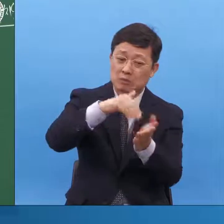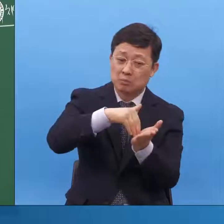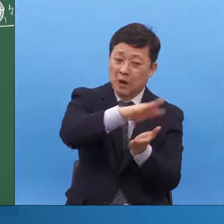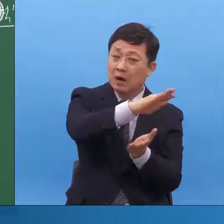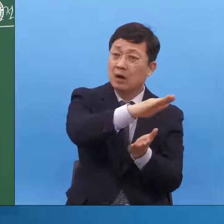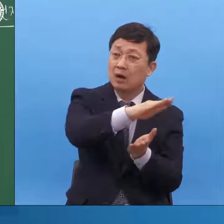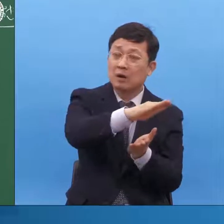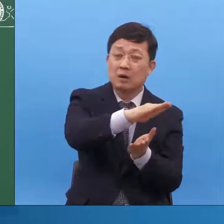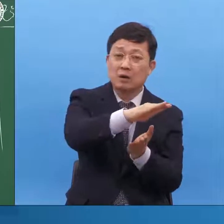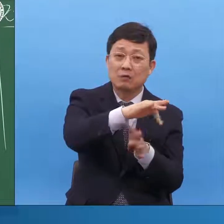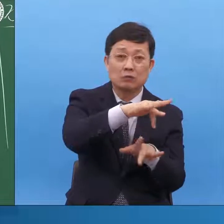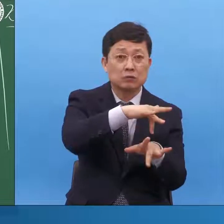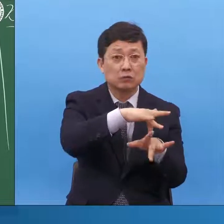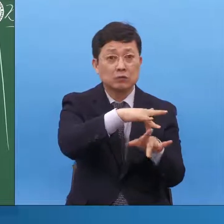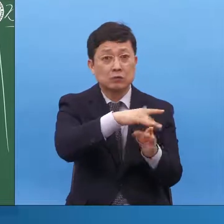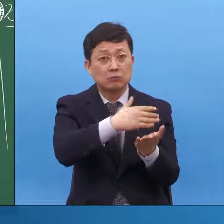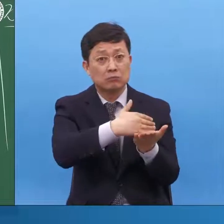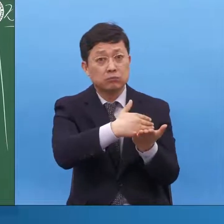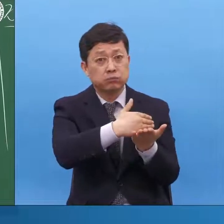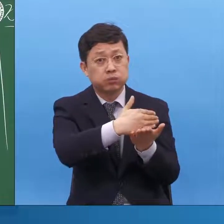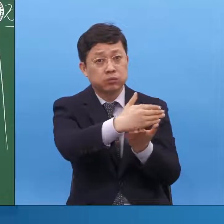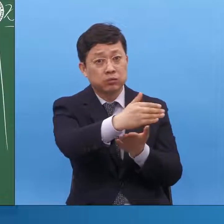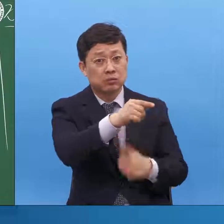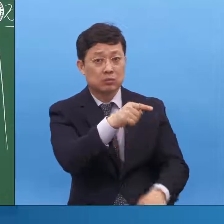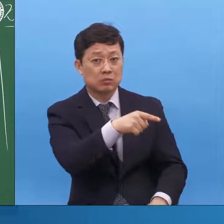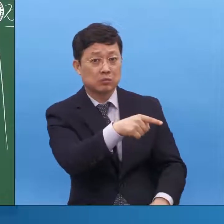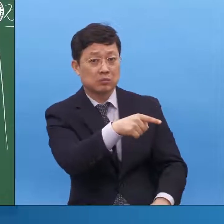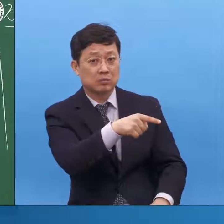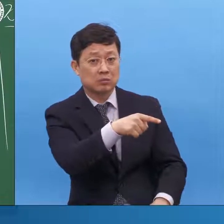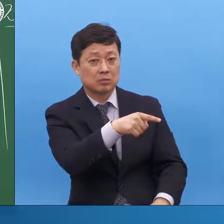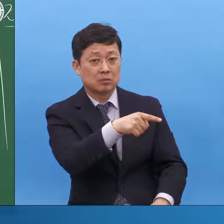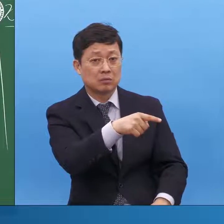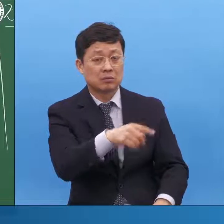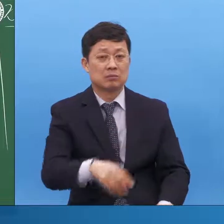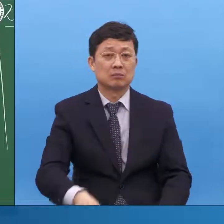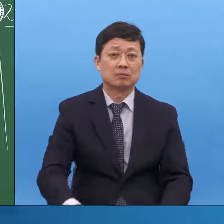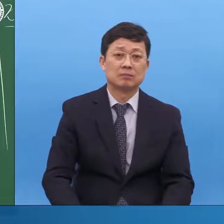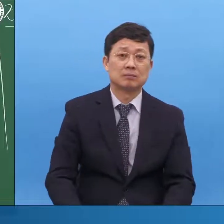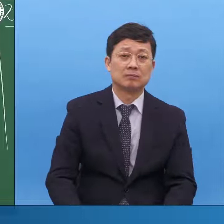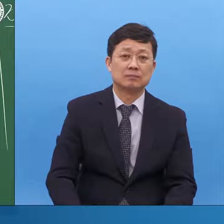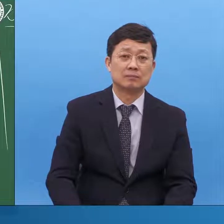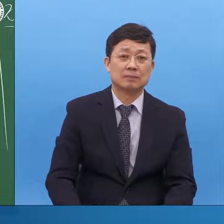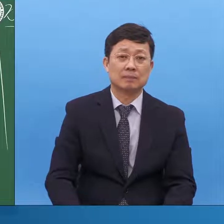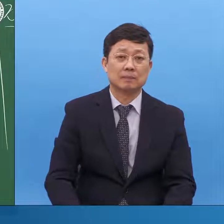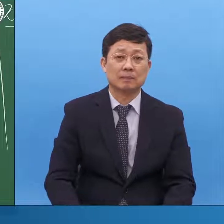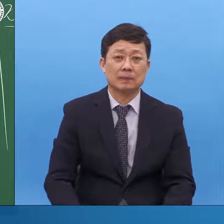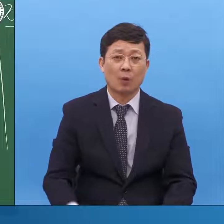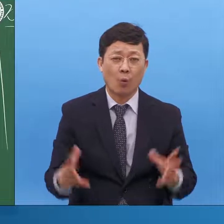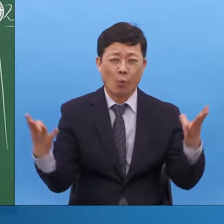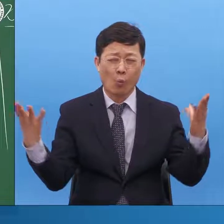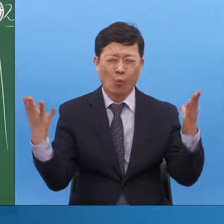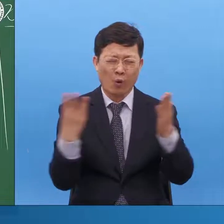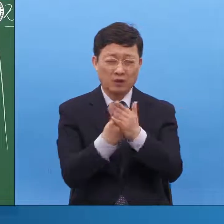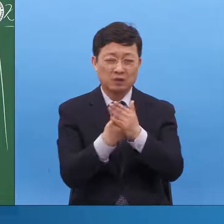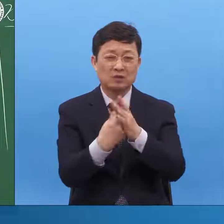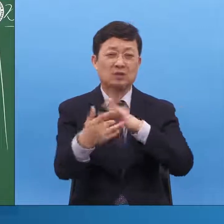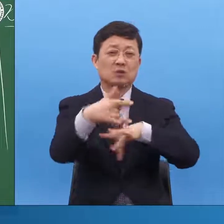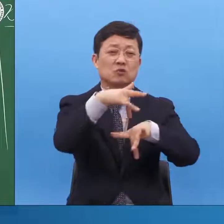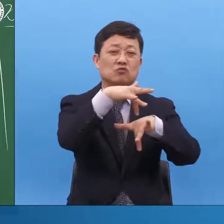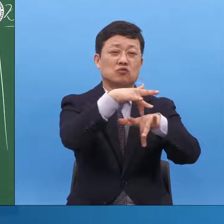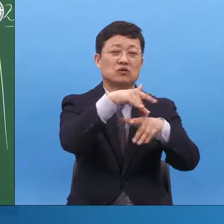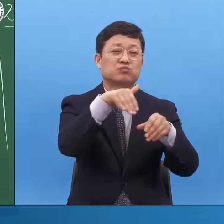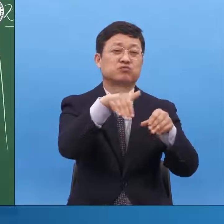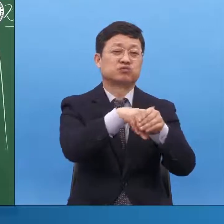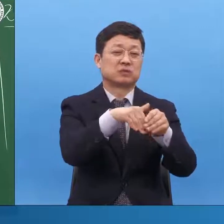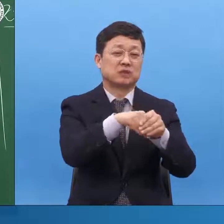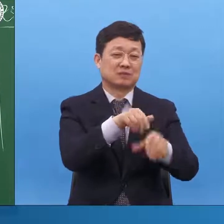things. 눈에 안 보이게 100% 귀신 문화입니다. Unseen to our eyes, 100%, it is a